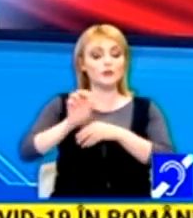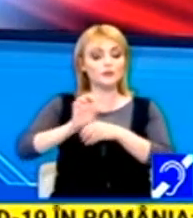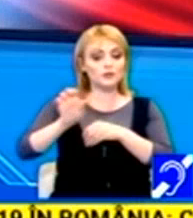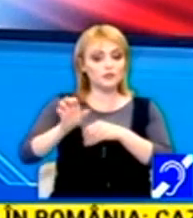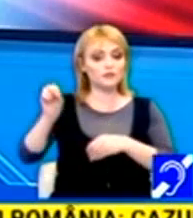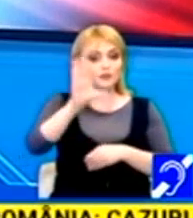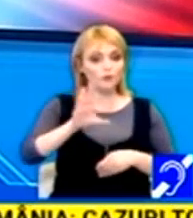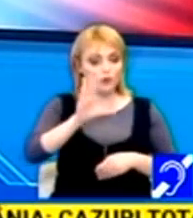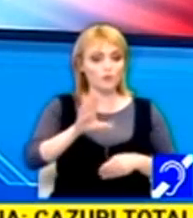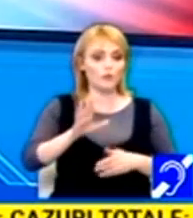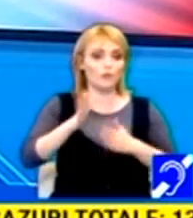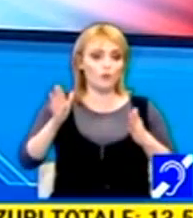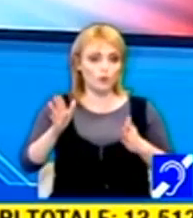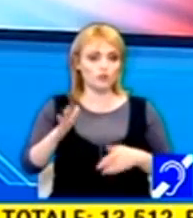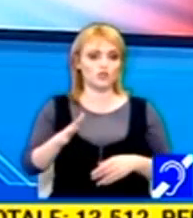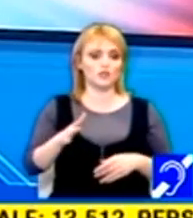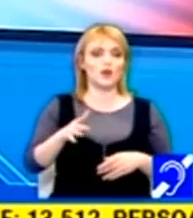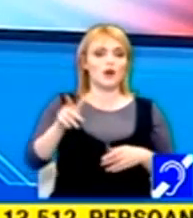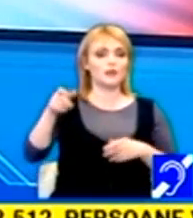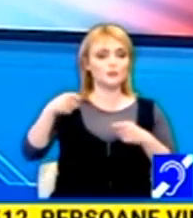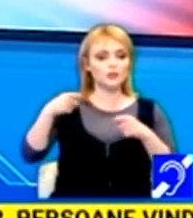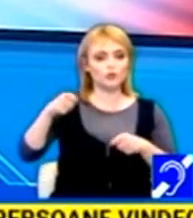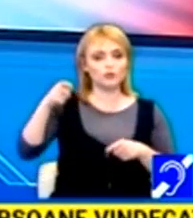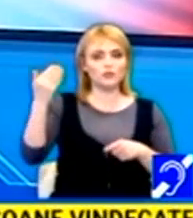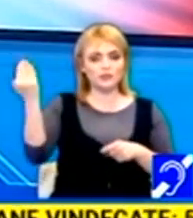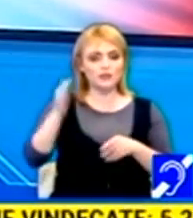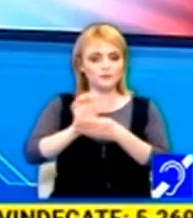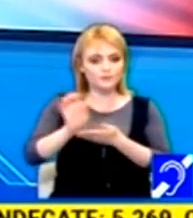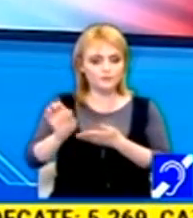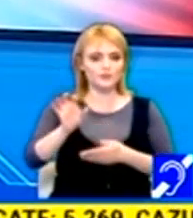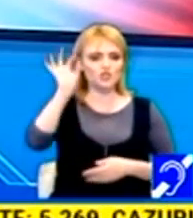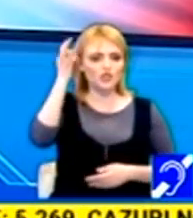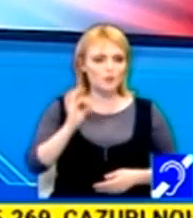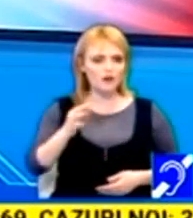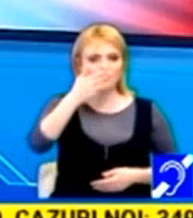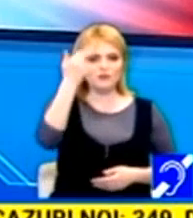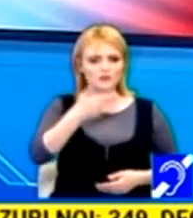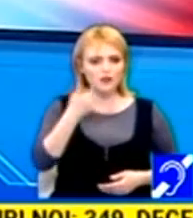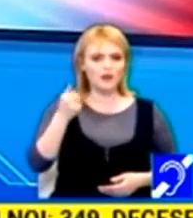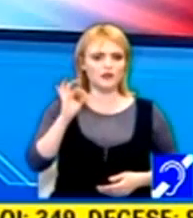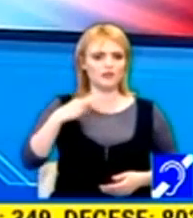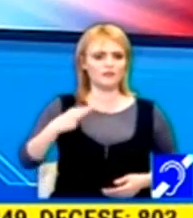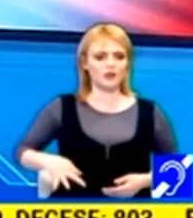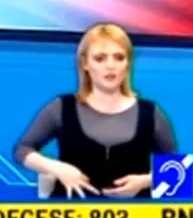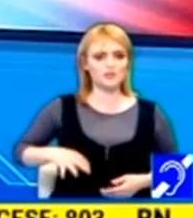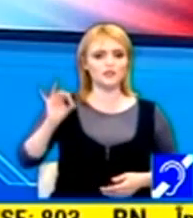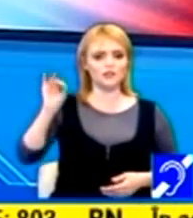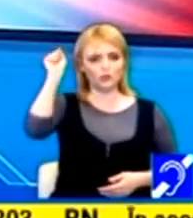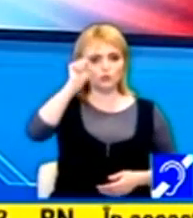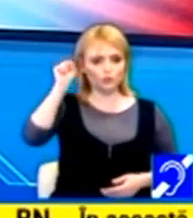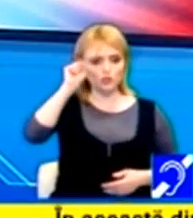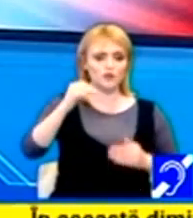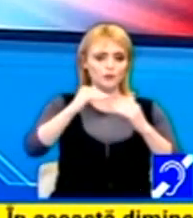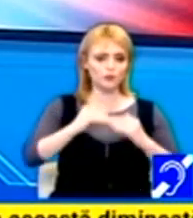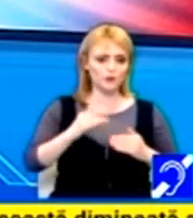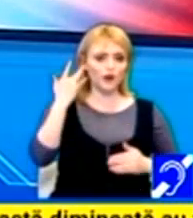și este vorba în mare parte de Germania, Italia și Franța. Și importurile României provin în proporție de